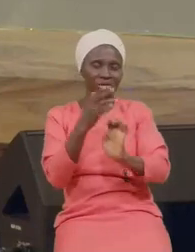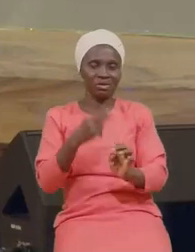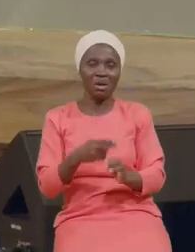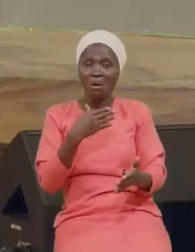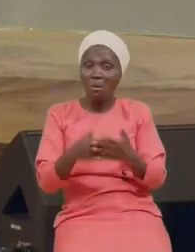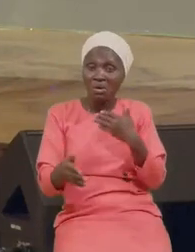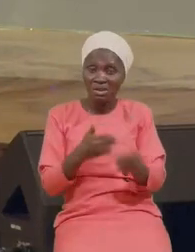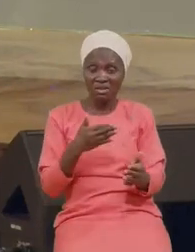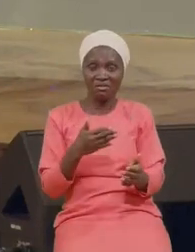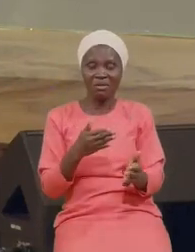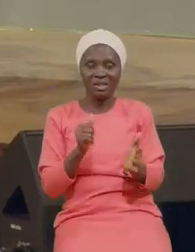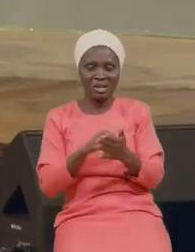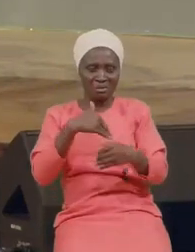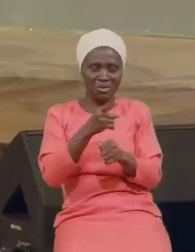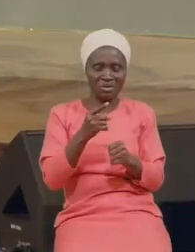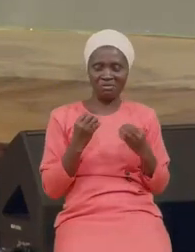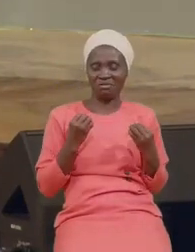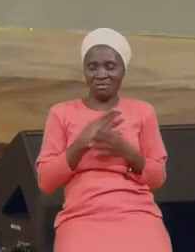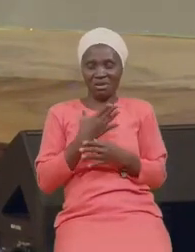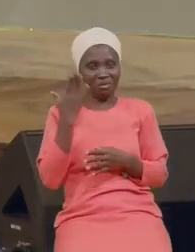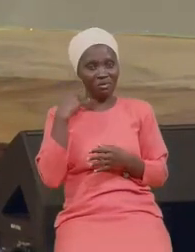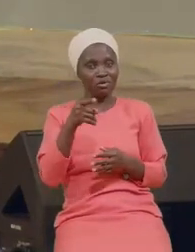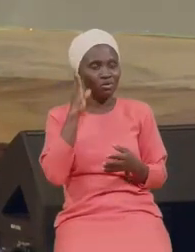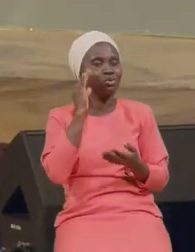qu'elle soit ce qui t'intimide tu es vainqueur